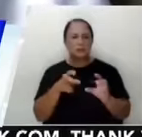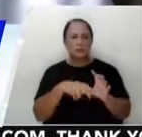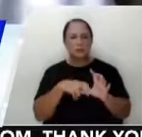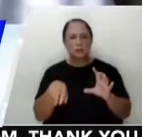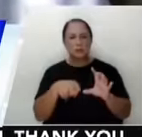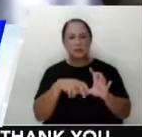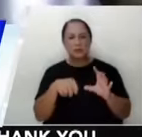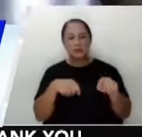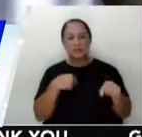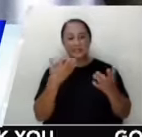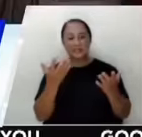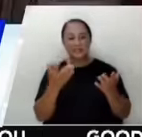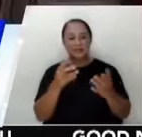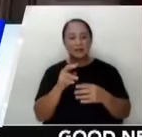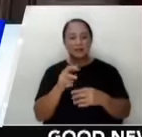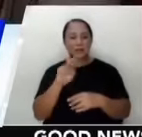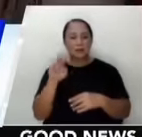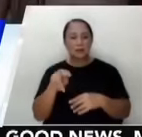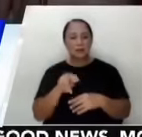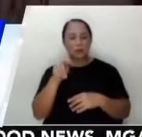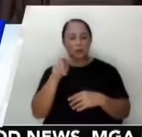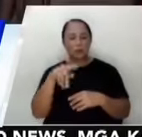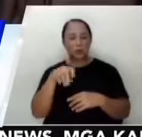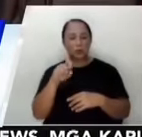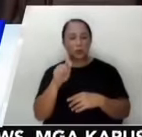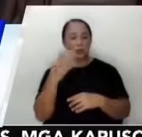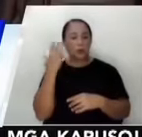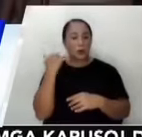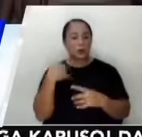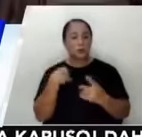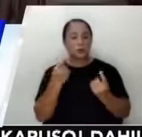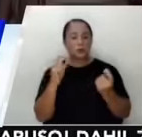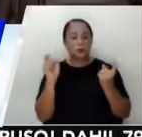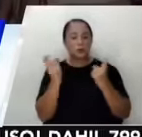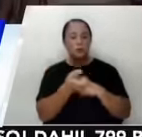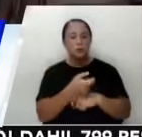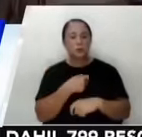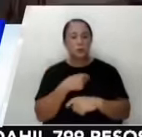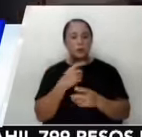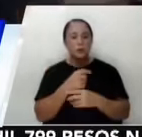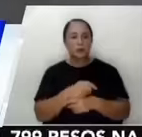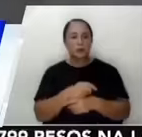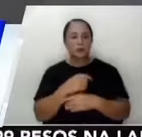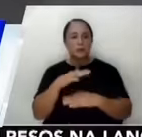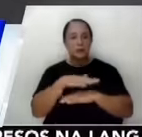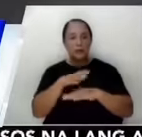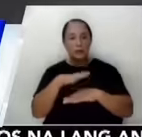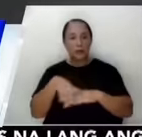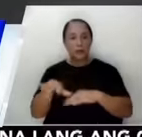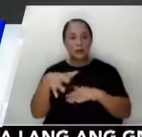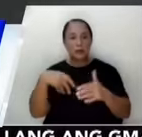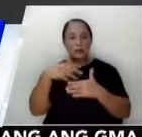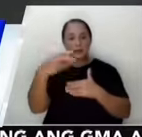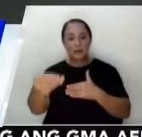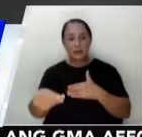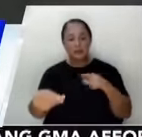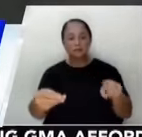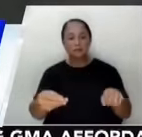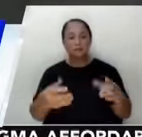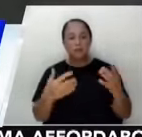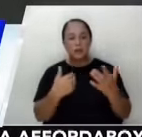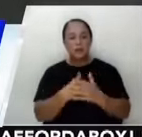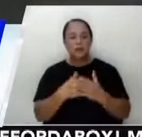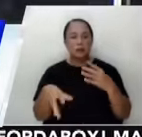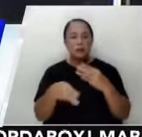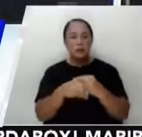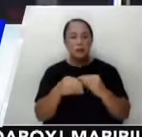North Port? Isa po sa mga ginawa nating changes dyan, yung terminal fee counter, nandyan na po sa labas. At nagdagdag na po tayo ng upuan